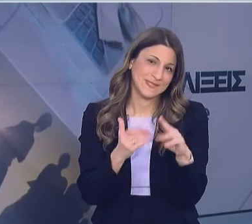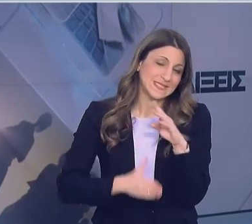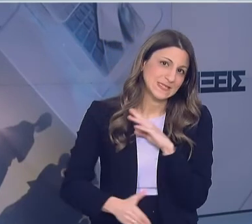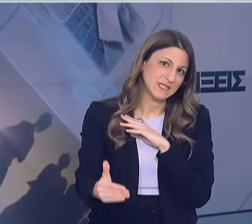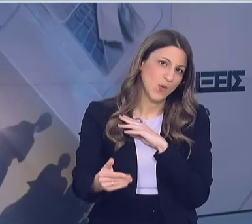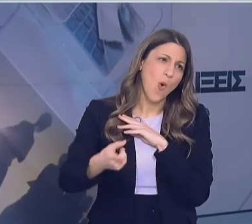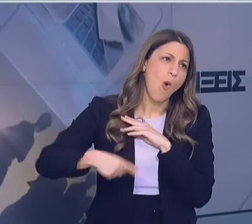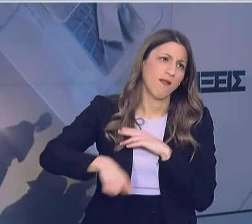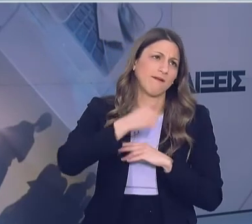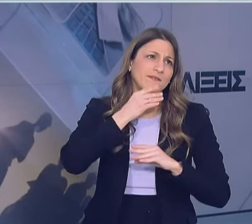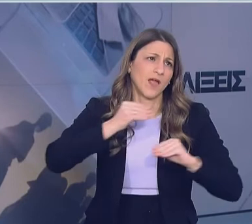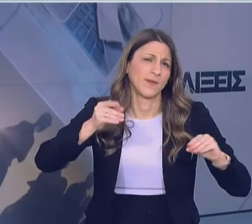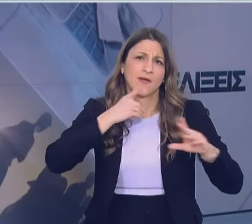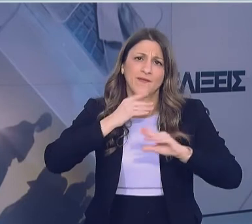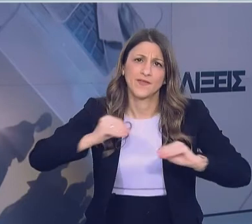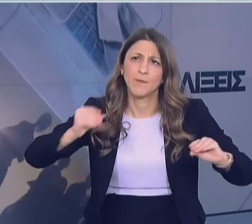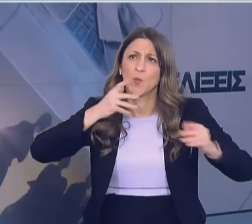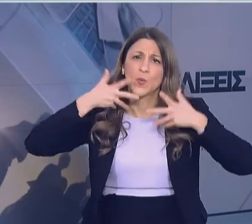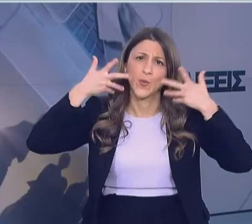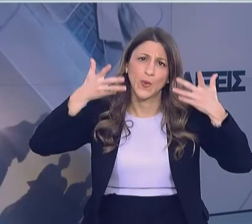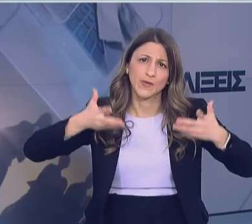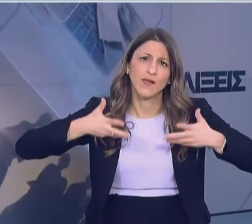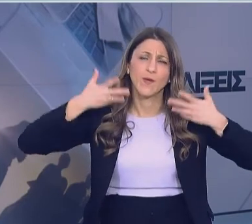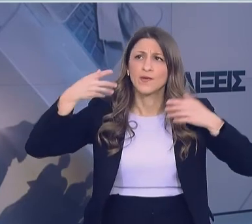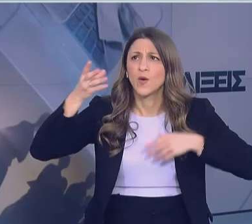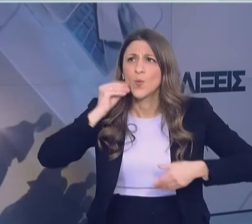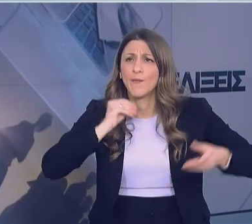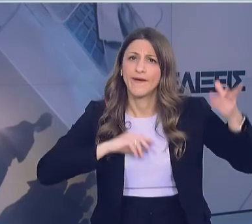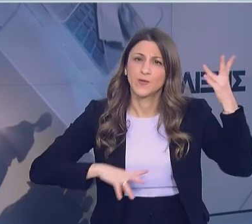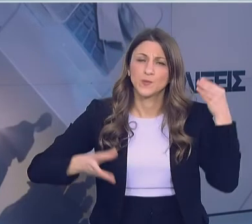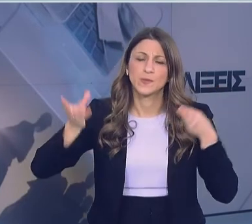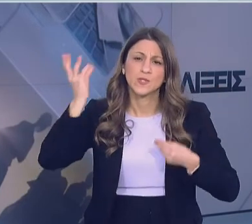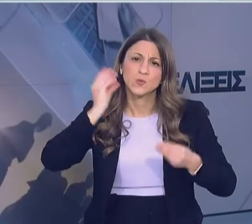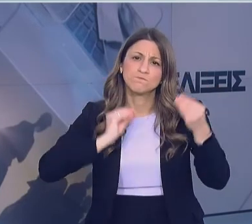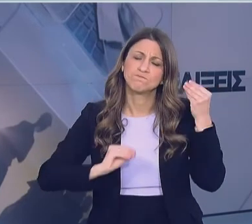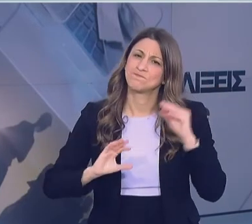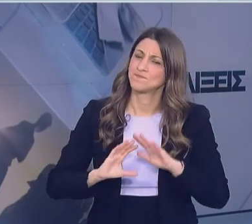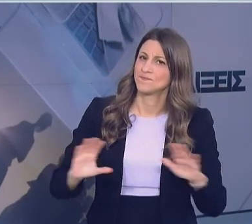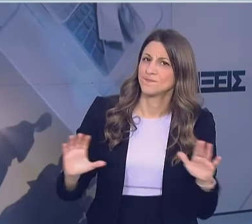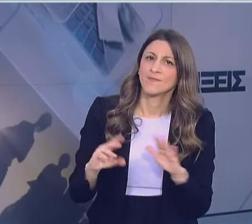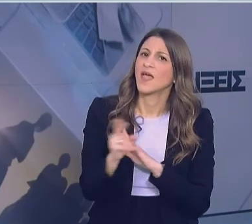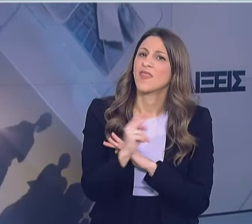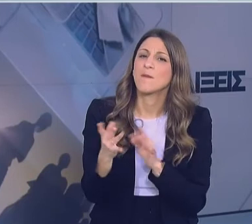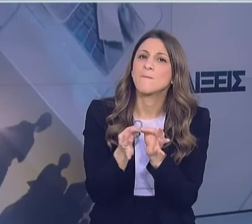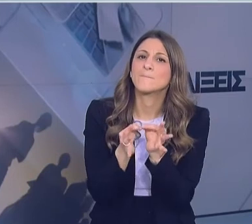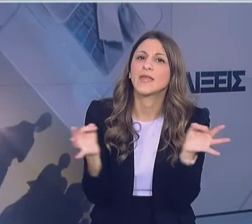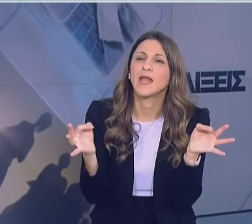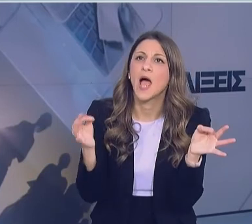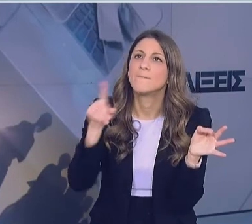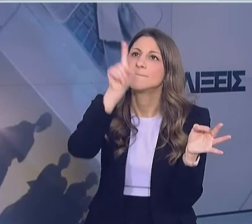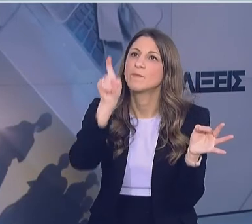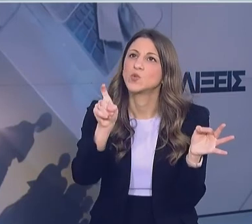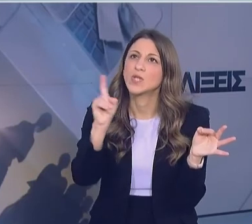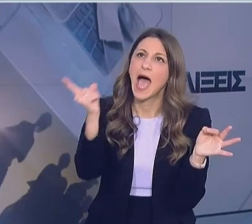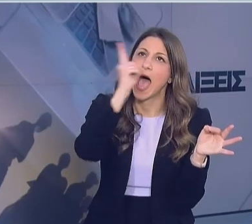Όλη η άλλη παραφιλολογία που υπάρχει και καθημερινά την βλέπουμε να εξελίσσεται, αφορά στο τι μέτρα θα μπορούσαμε να